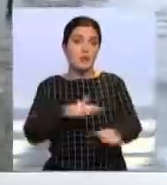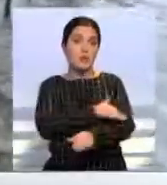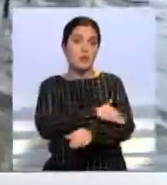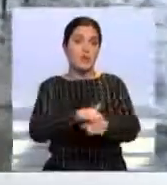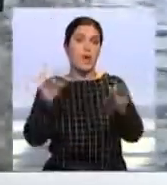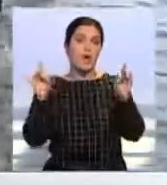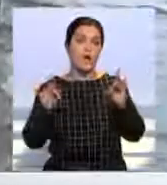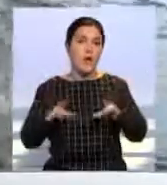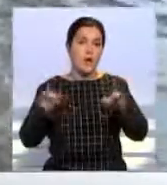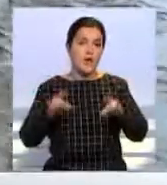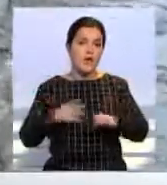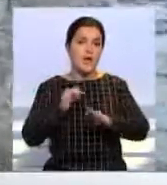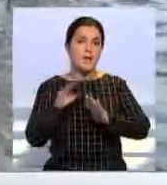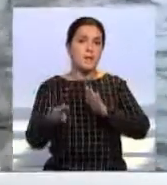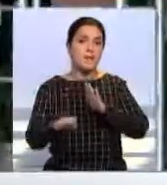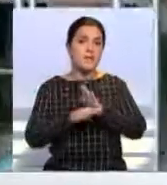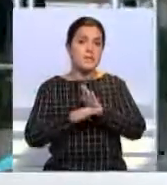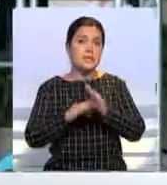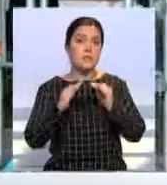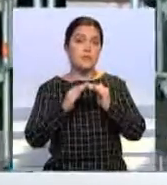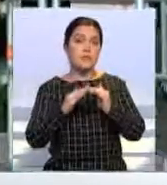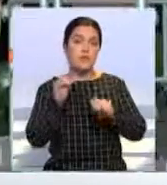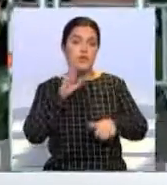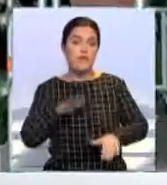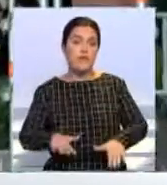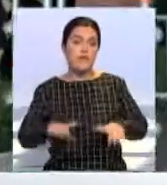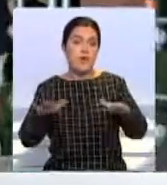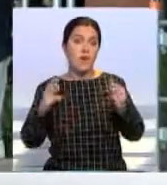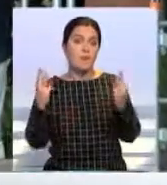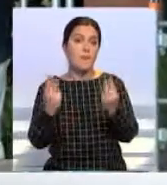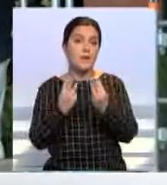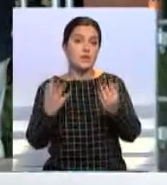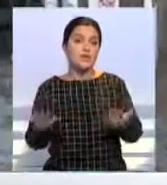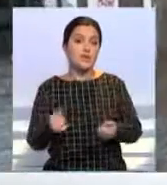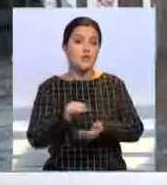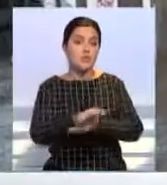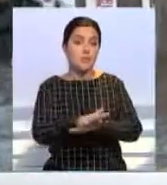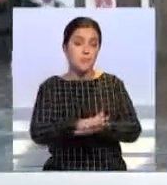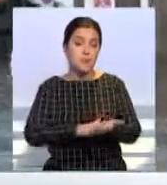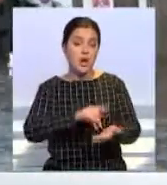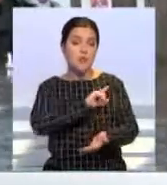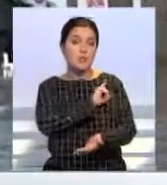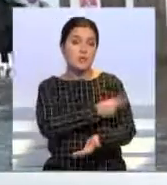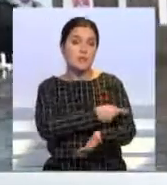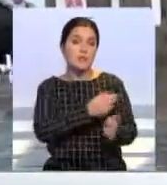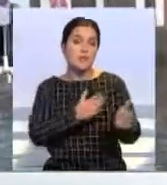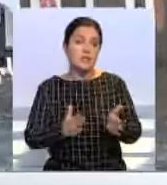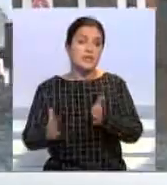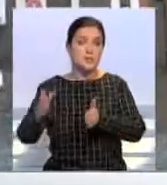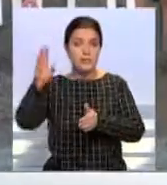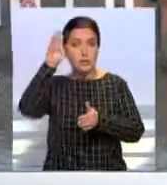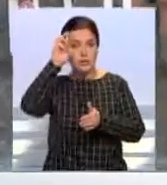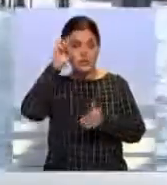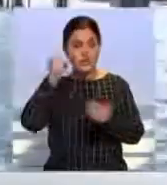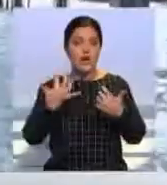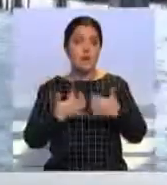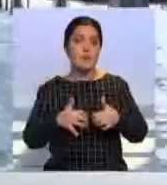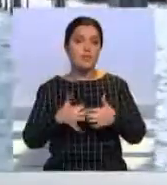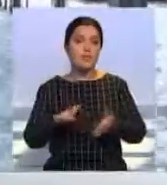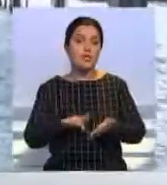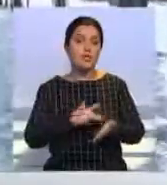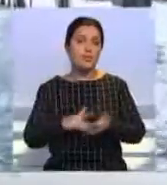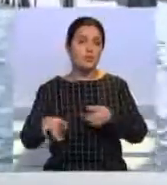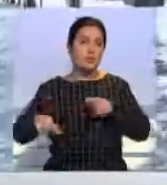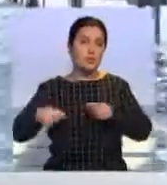парковки подземные гаражи оказались затоплены пожарные спасатели продолжают работать в усиленном режиме а государство тем временем